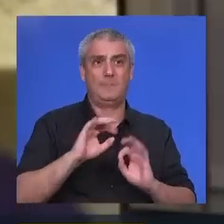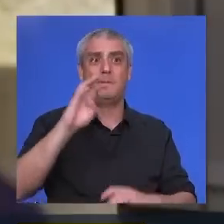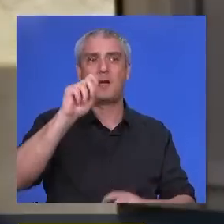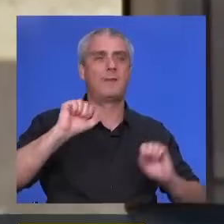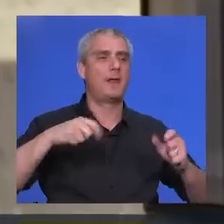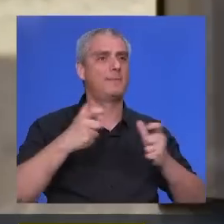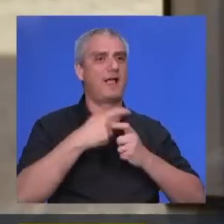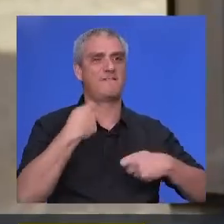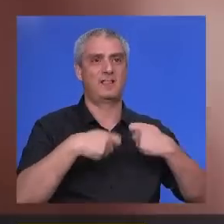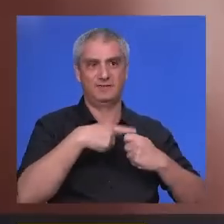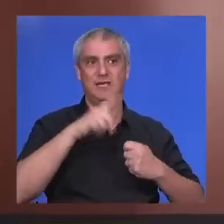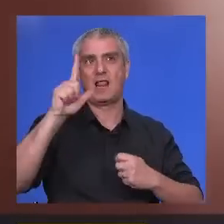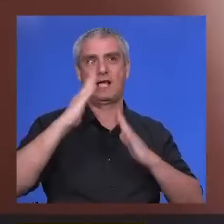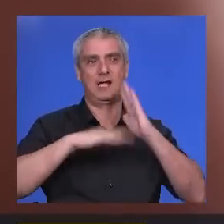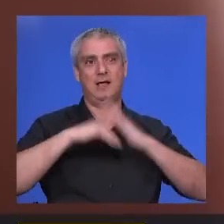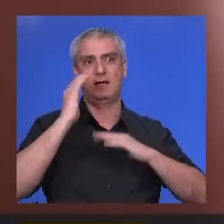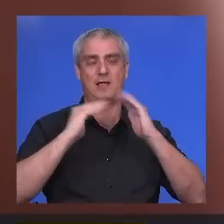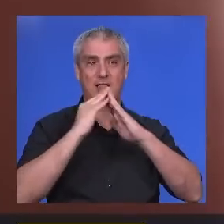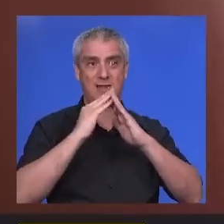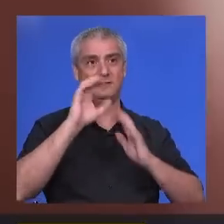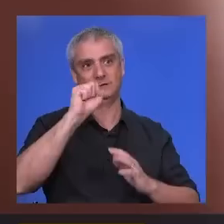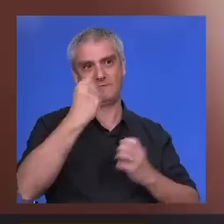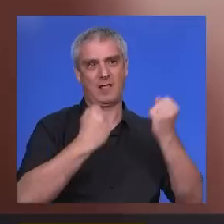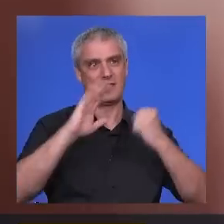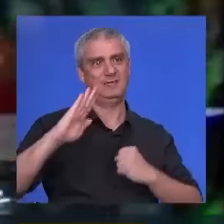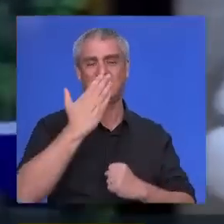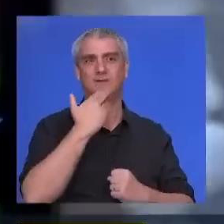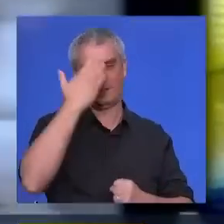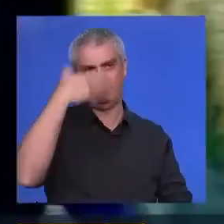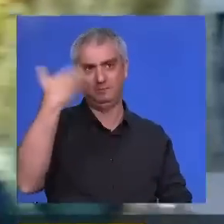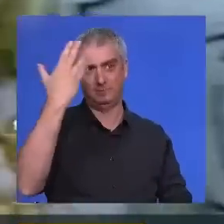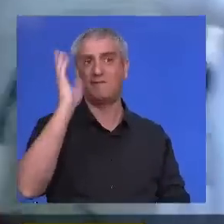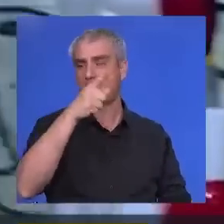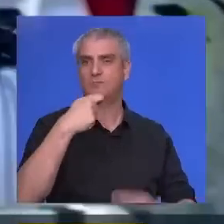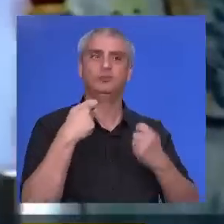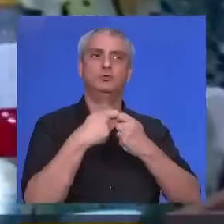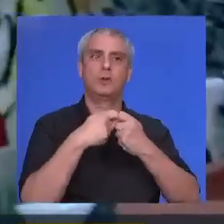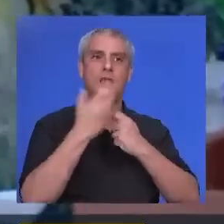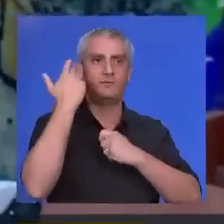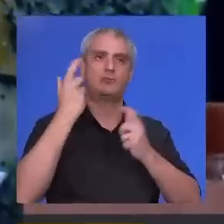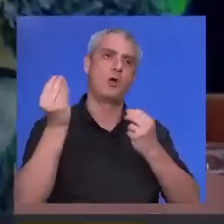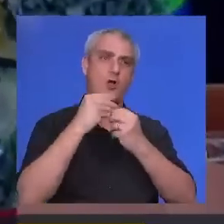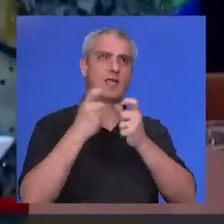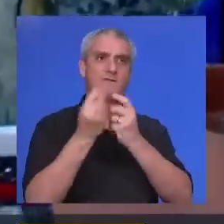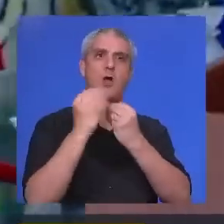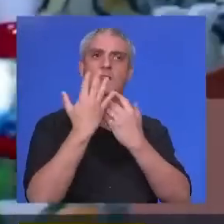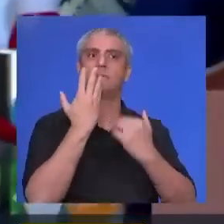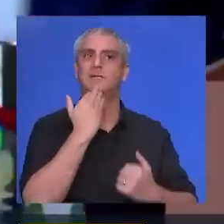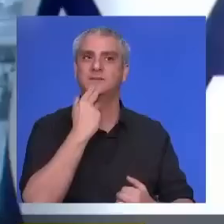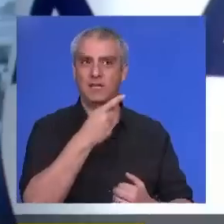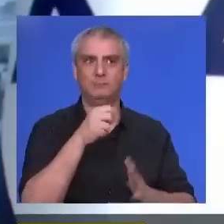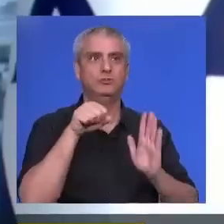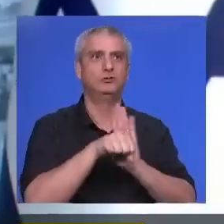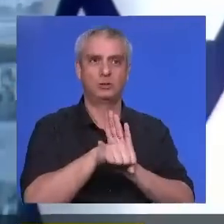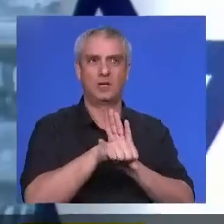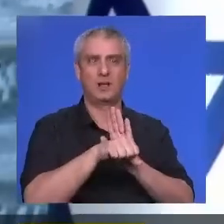לרי בנדלן, וסטיבה טייס קרב ישראלי בעל שם וגם שותף לשעבר בחברה עם עוד כמה ישראלים שהשקיע בתשתיות